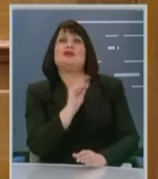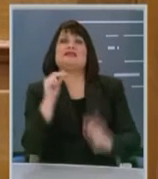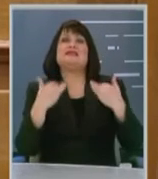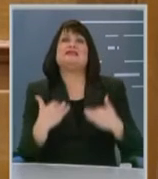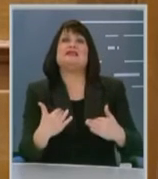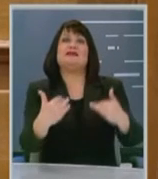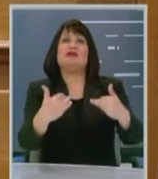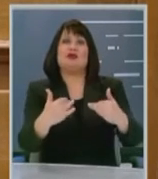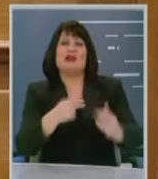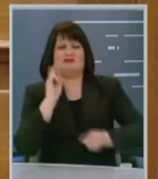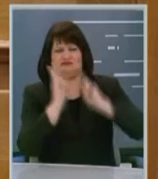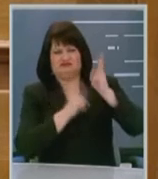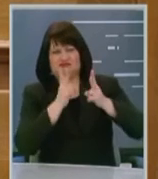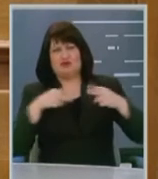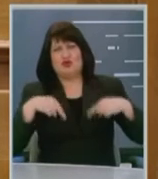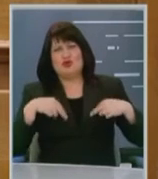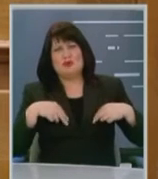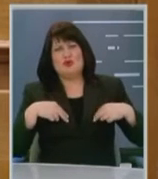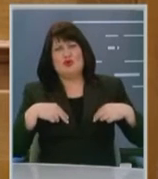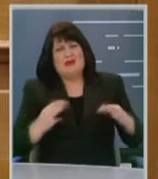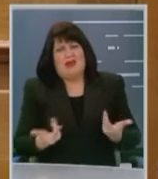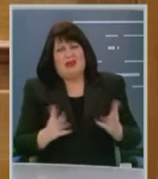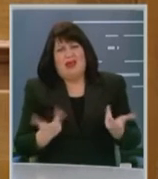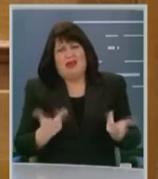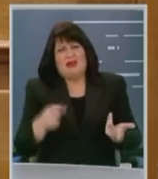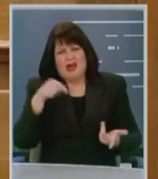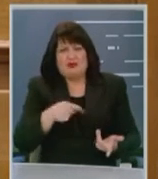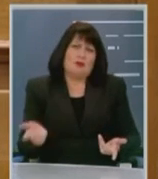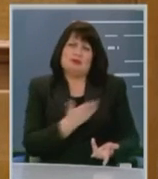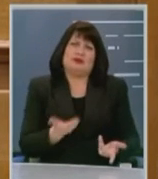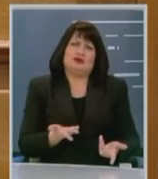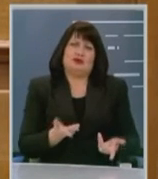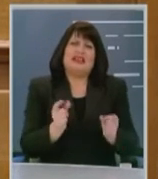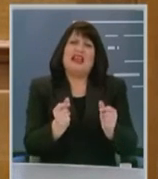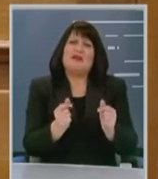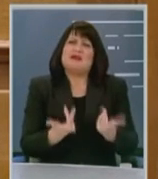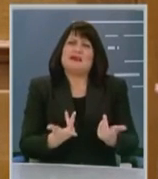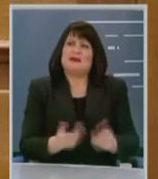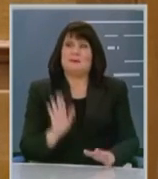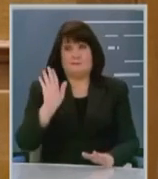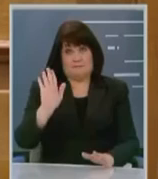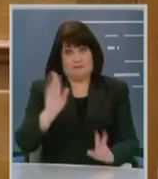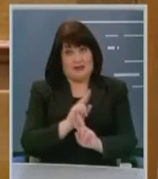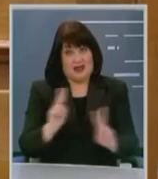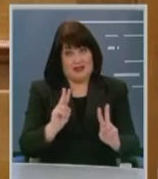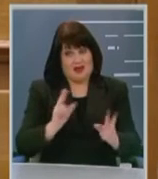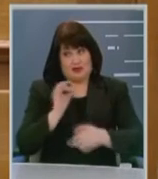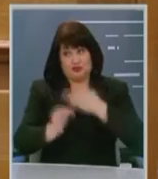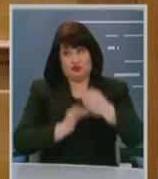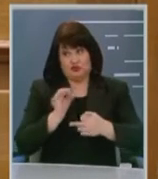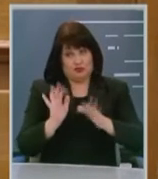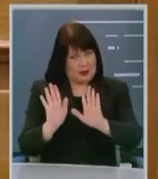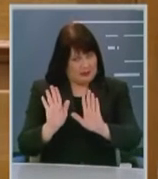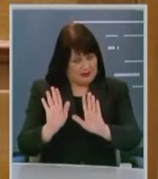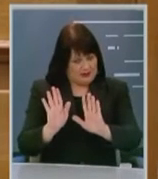και εγκαλούσαν τον αρμόδιο υπουργό γιατί δεν παίρνει πίσω τη συγκεκριμένη ρύθμιση. Θα τα ξεκαθαρίζουμε αυτά τα πράγματα έτσι μεταξύ